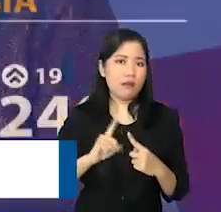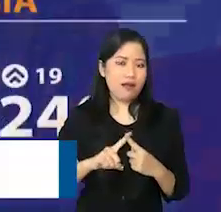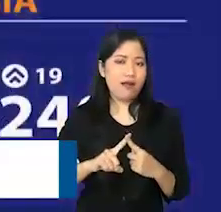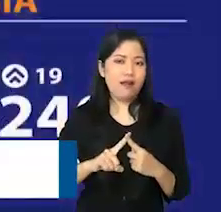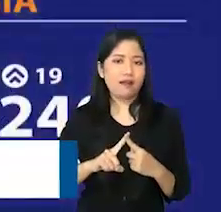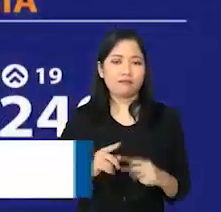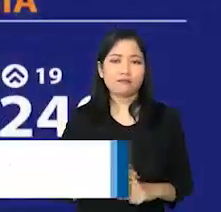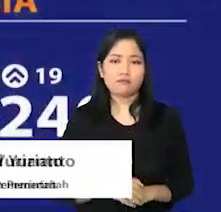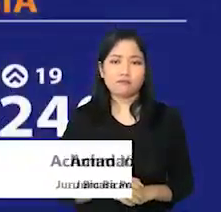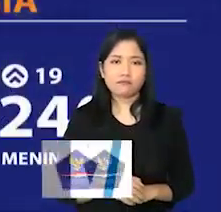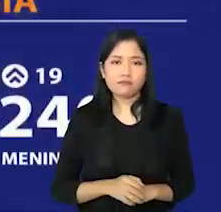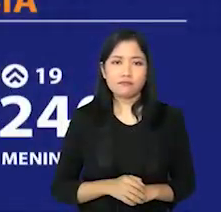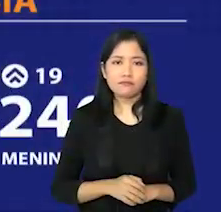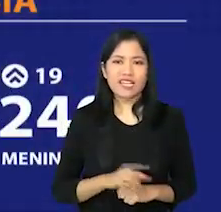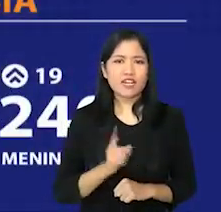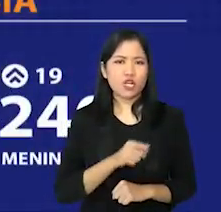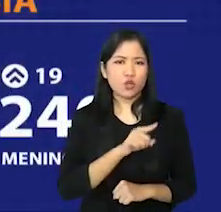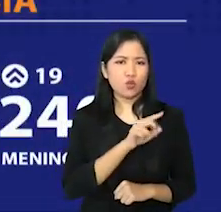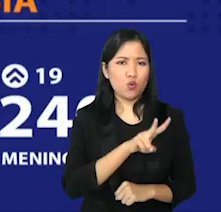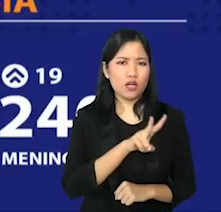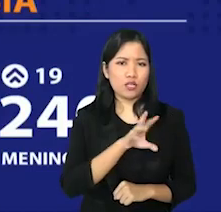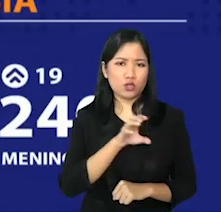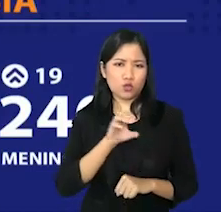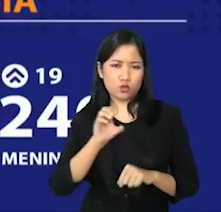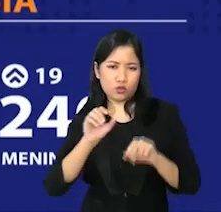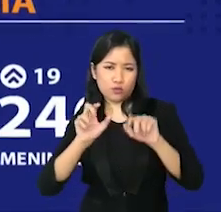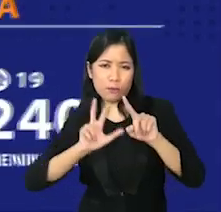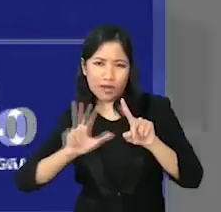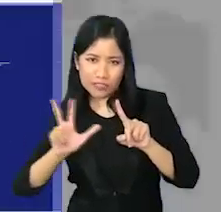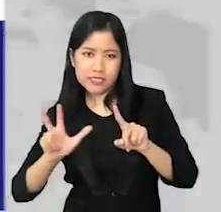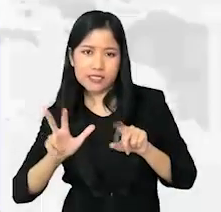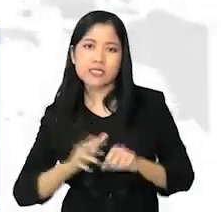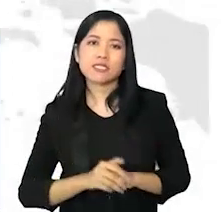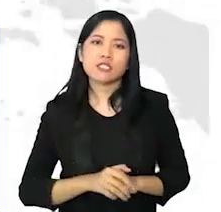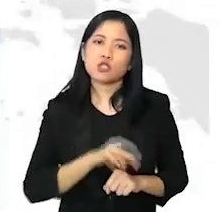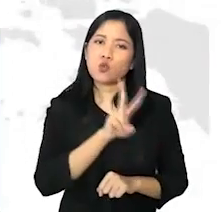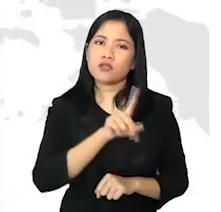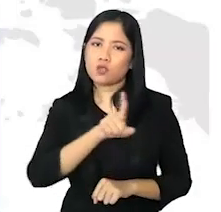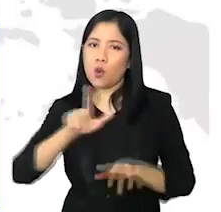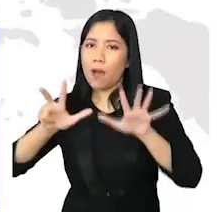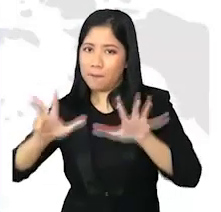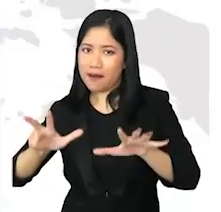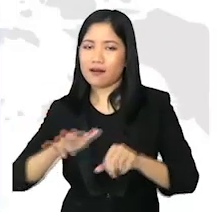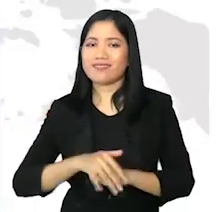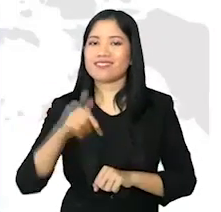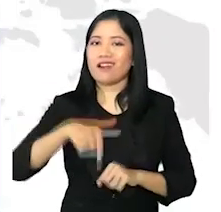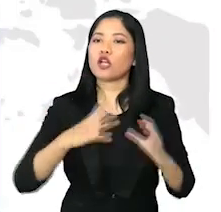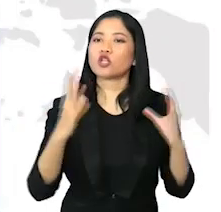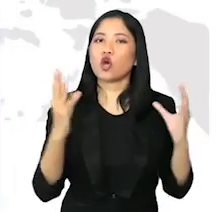ada 218 kasus baru Hai sehingga total menjadi